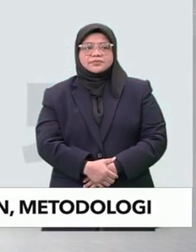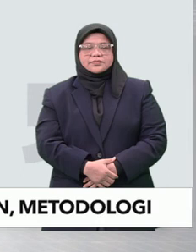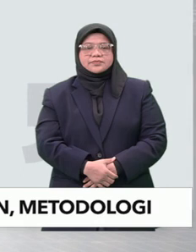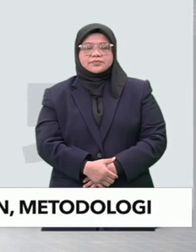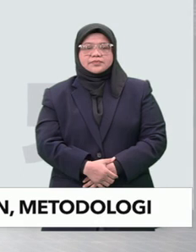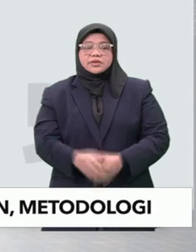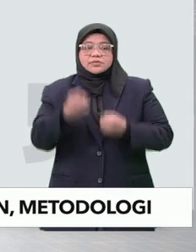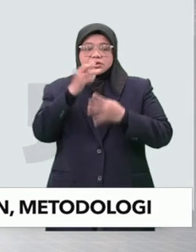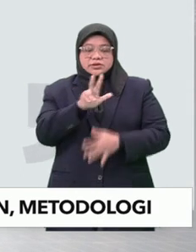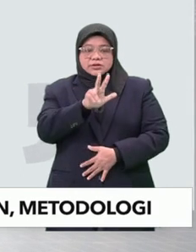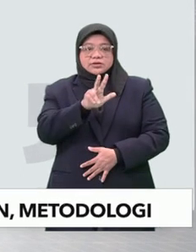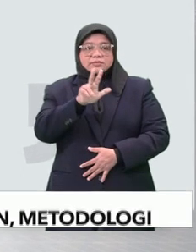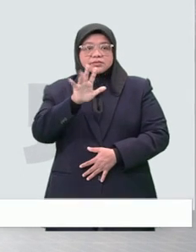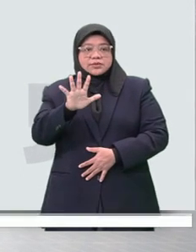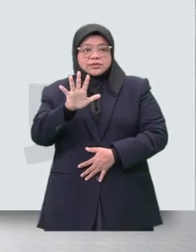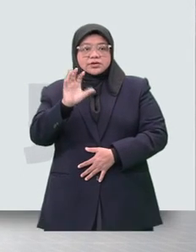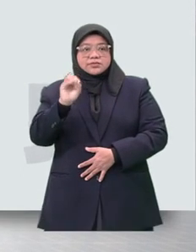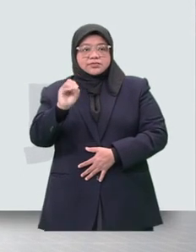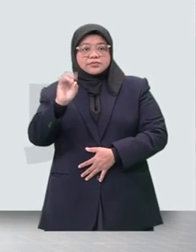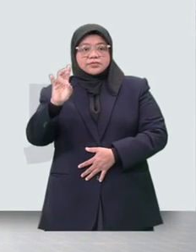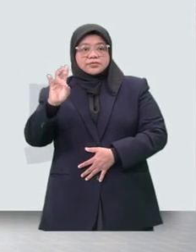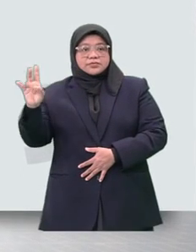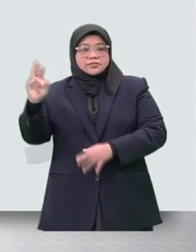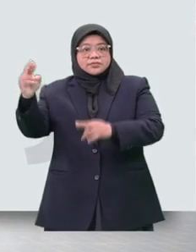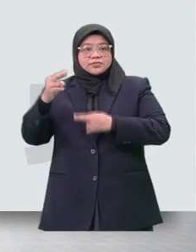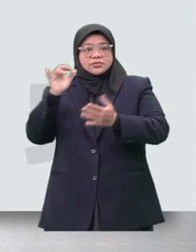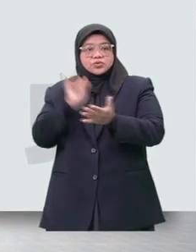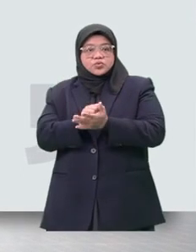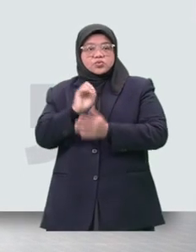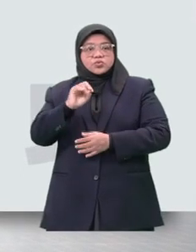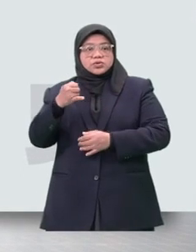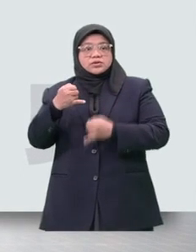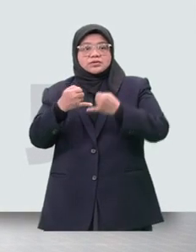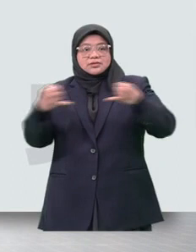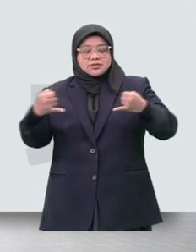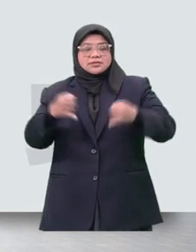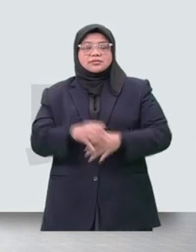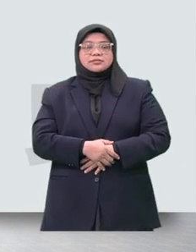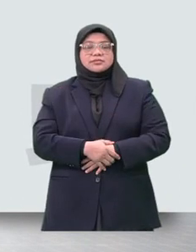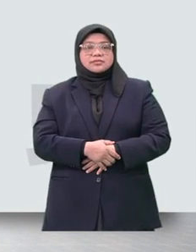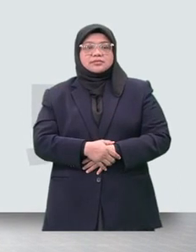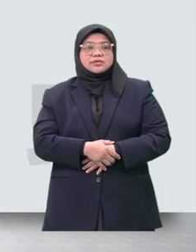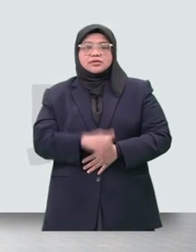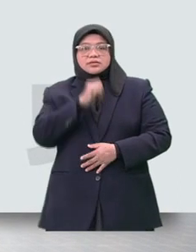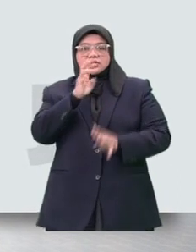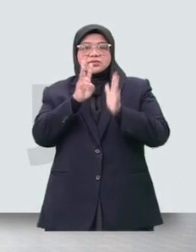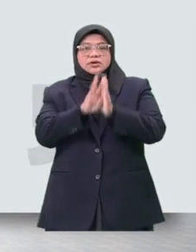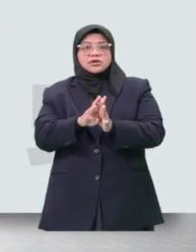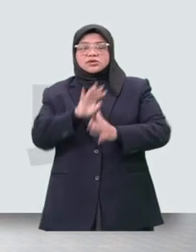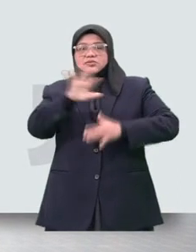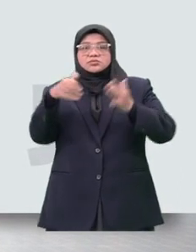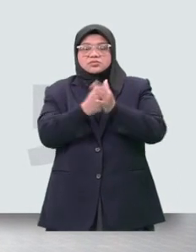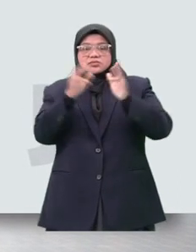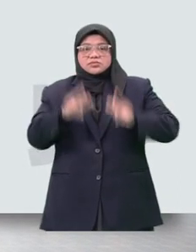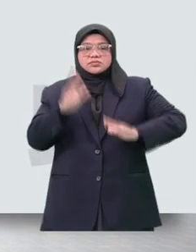katanya 35.77 Respon yang diterima secara atas talian daripada kelompok tersebut tidak mewakili pandangan seluruh rakyat